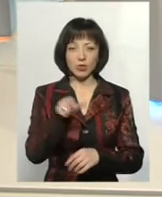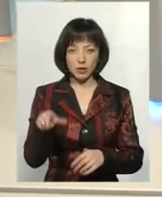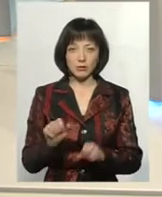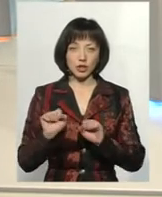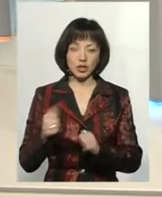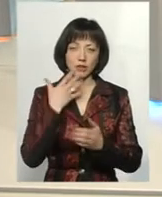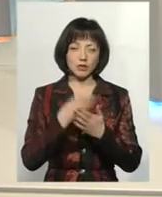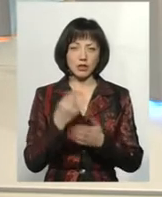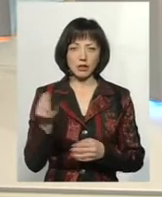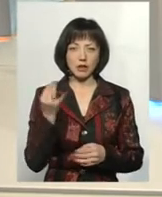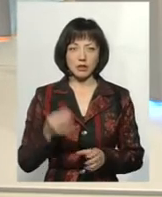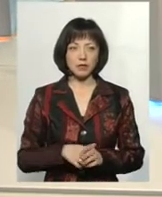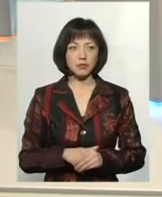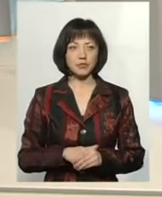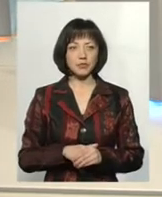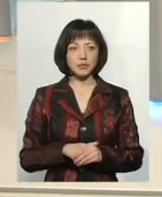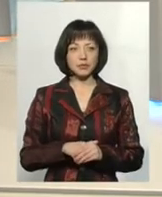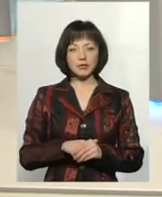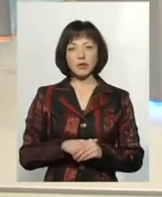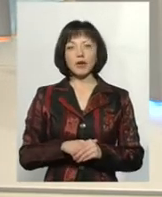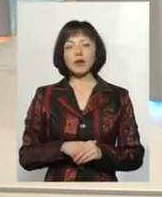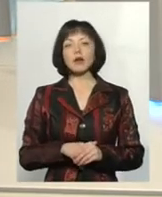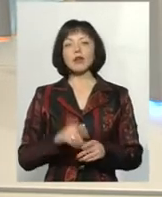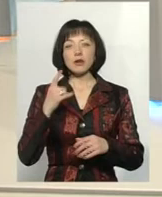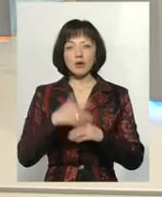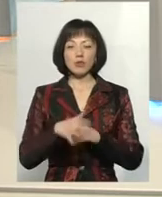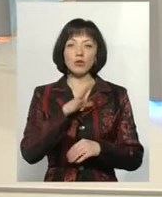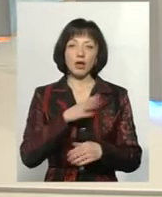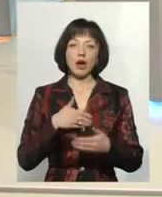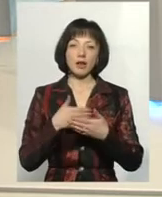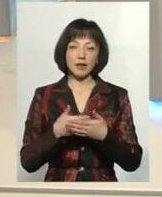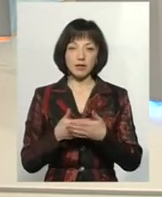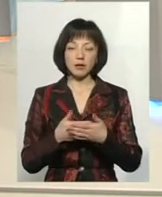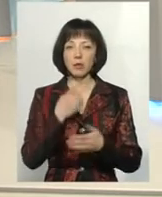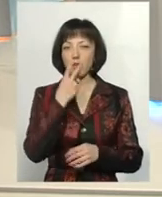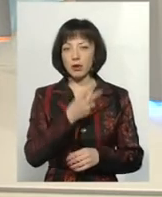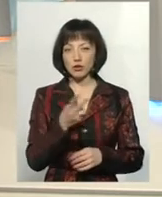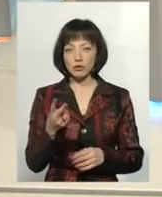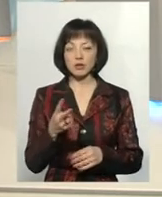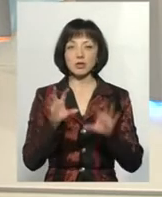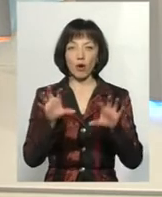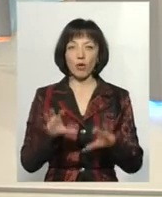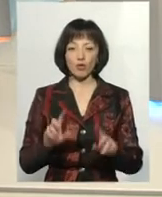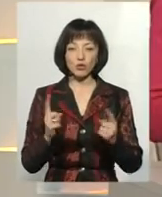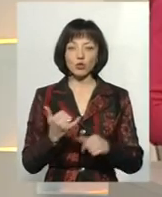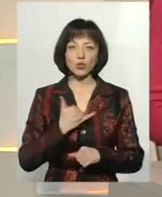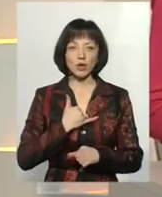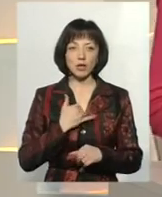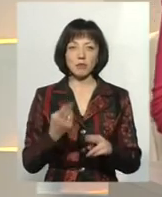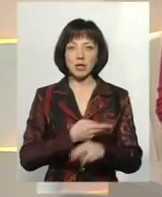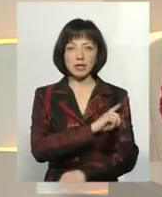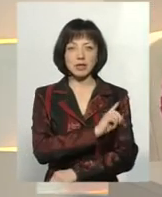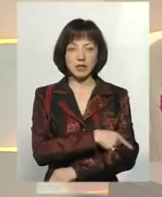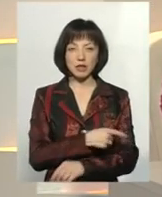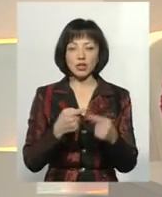інтереси. Зрозуміло. Зрозуміло. Будьте активними. Як ми бачимо, закон чомусь у нас безсилий,